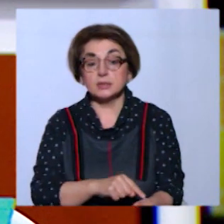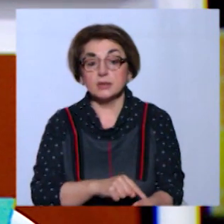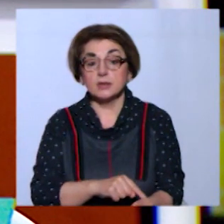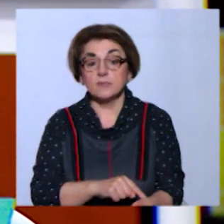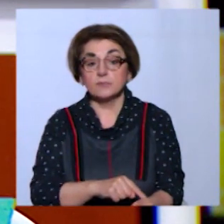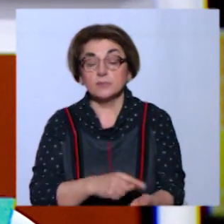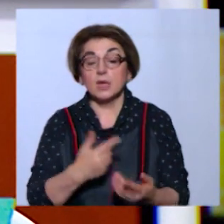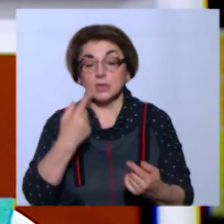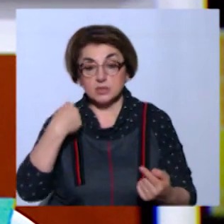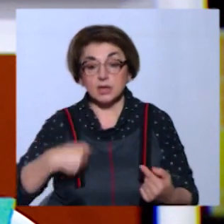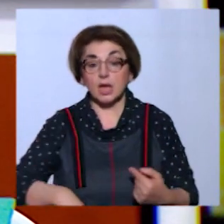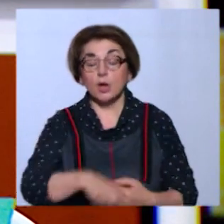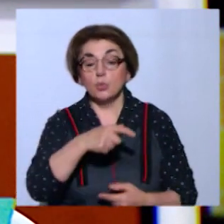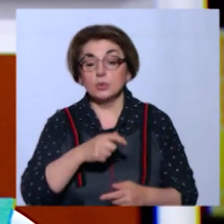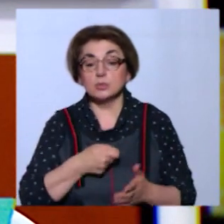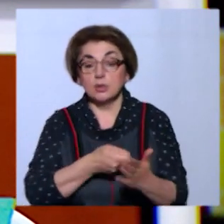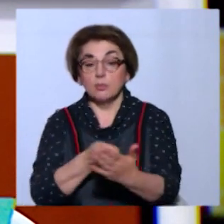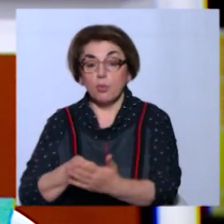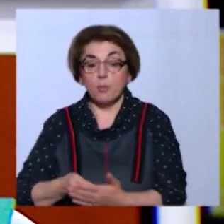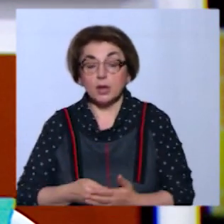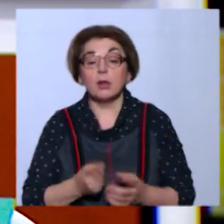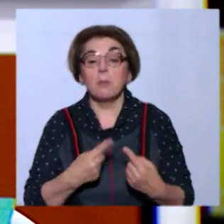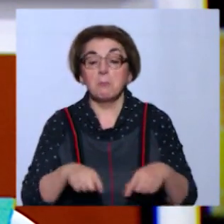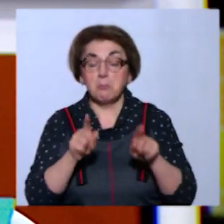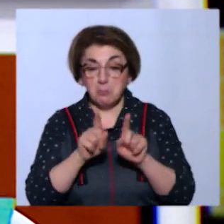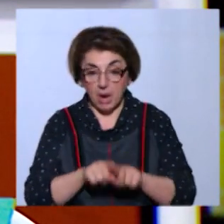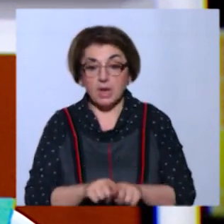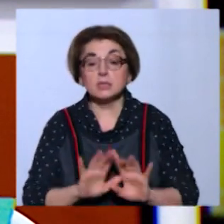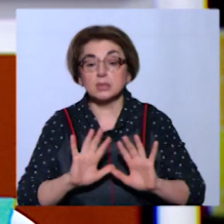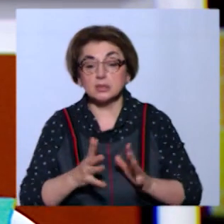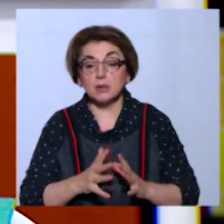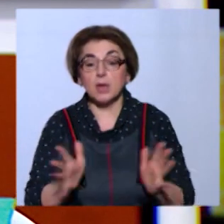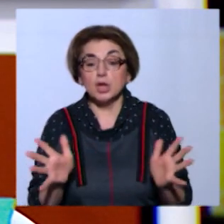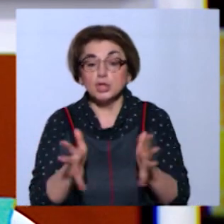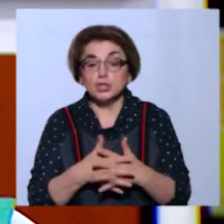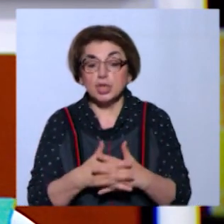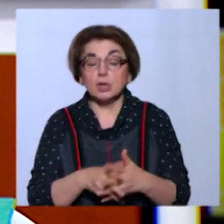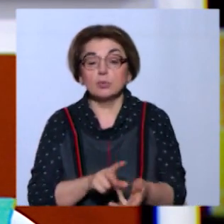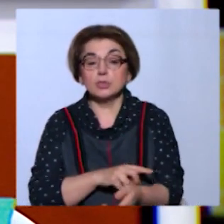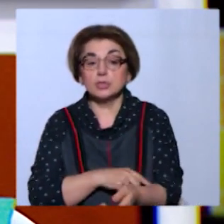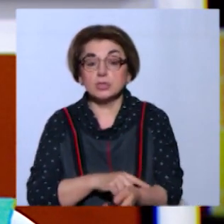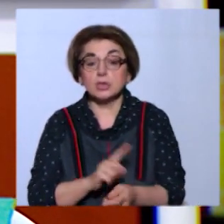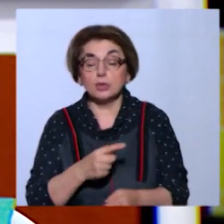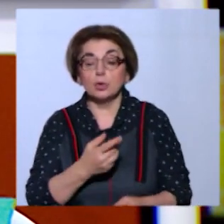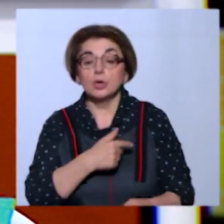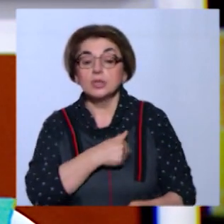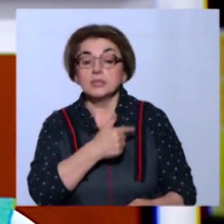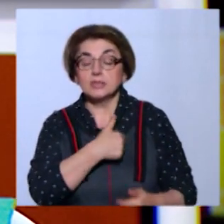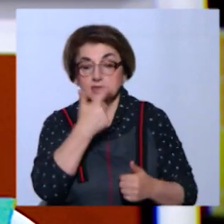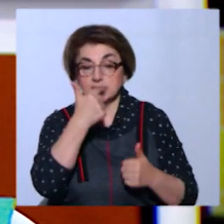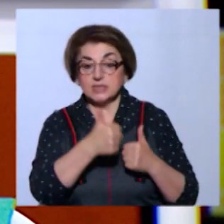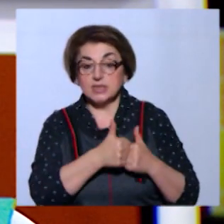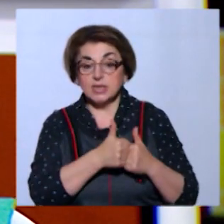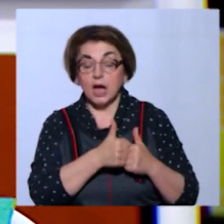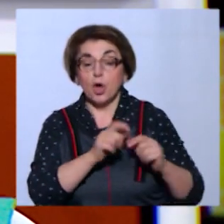სისხლით სხეულის მომარაგება მაინც ხდება შერეული სისხლით, იმიტომ რომ როდესაც წინაგულები შეეკუმშება,